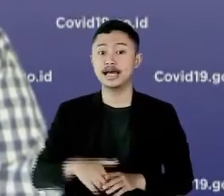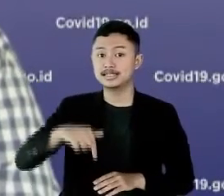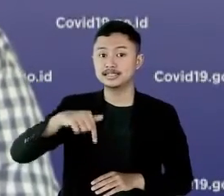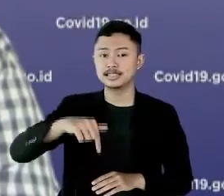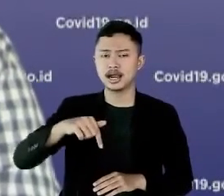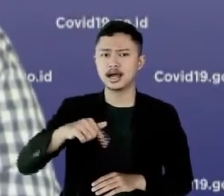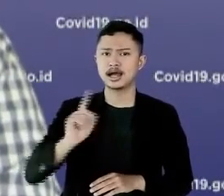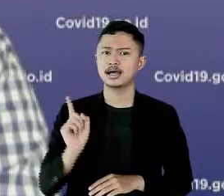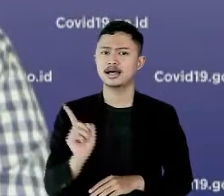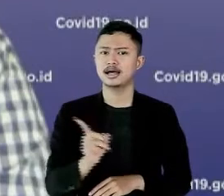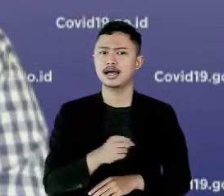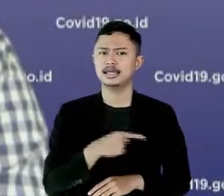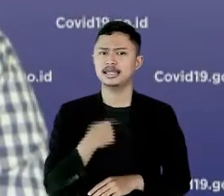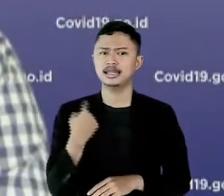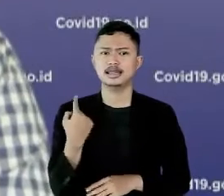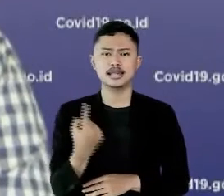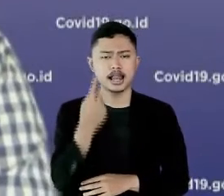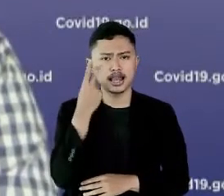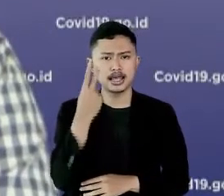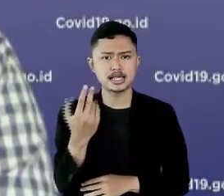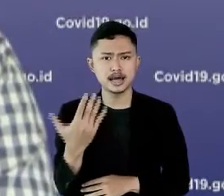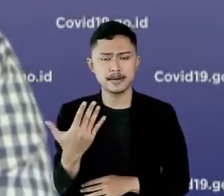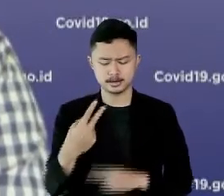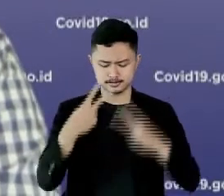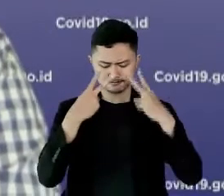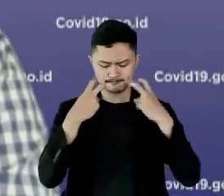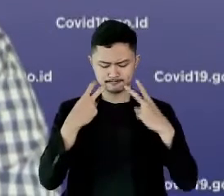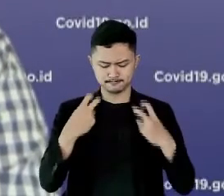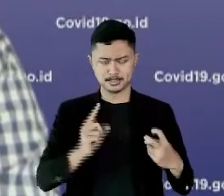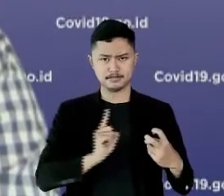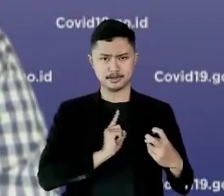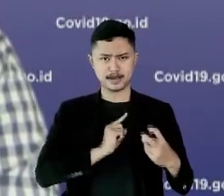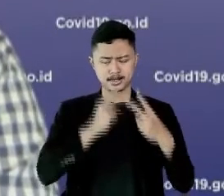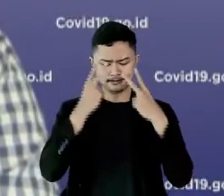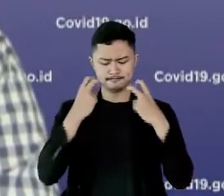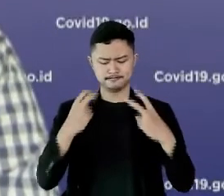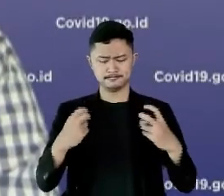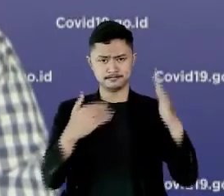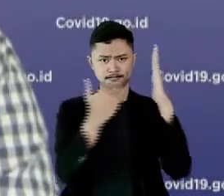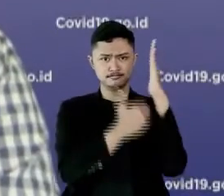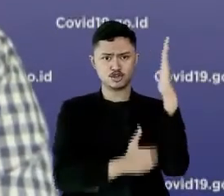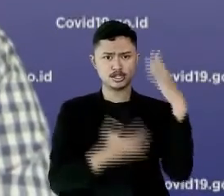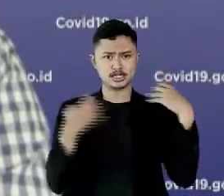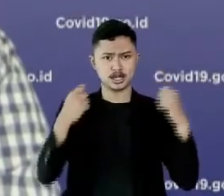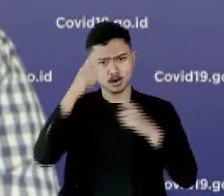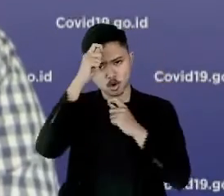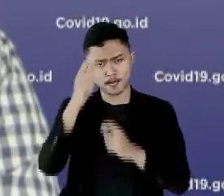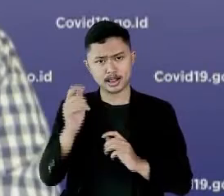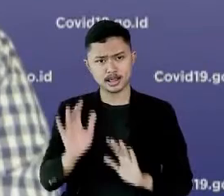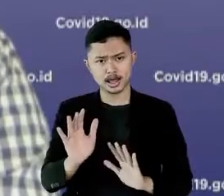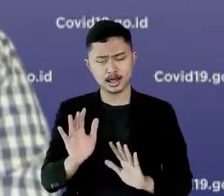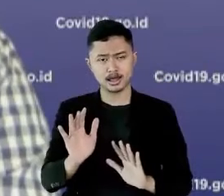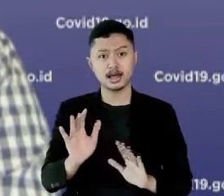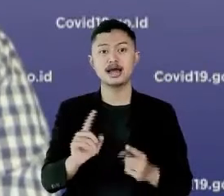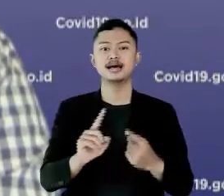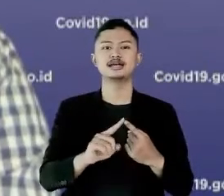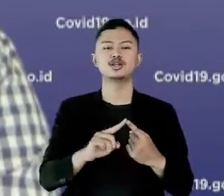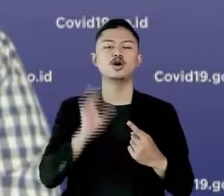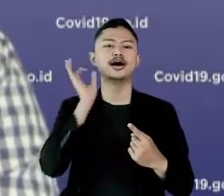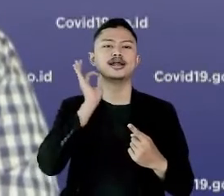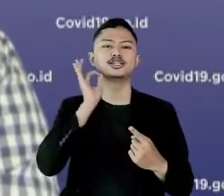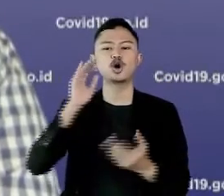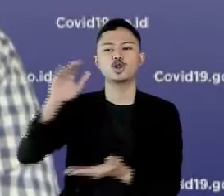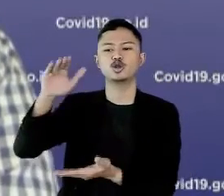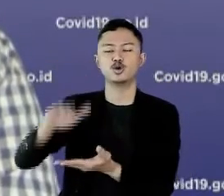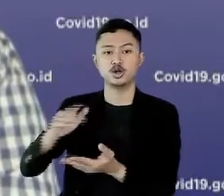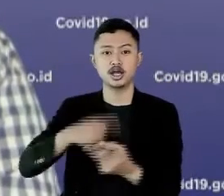harus kita lihat dalam diri kita untuk patuh protokol kesehatan tadi, satu, kita mengurangi resiko, dan sebetulnya